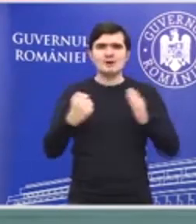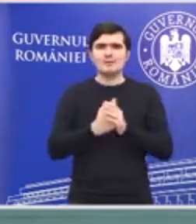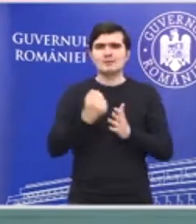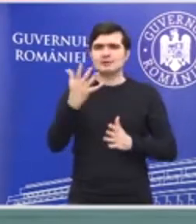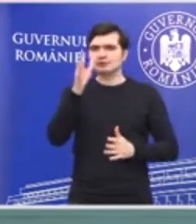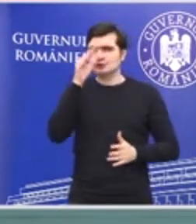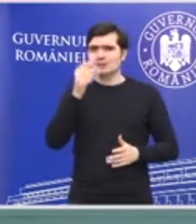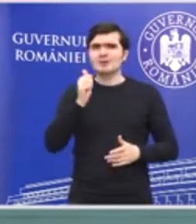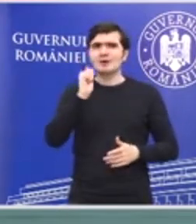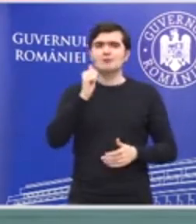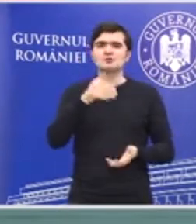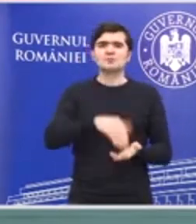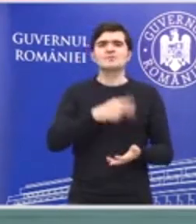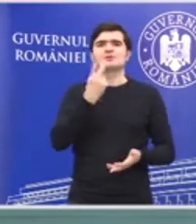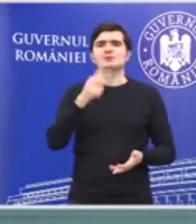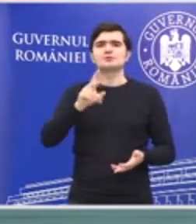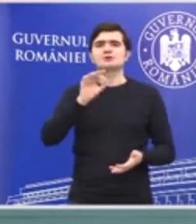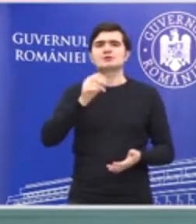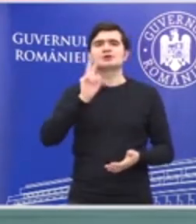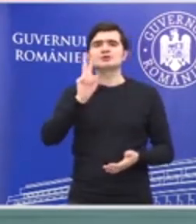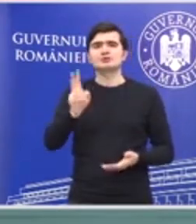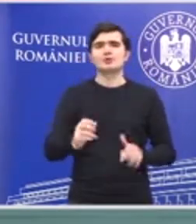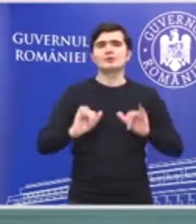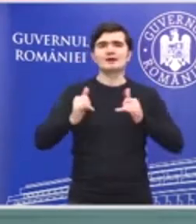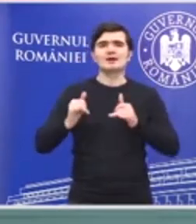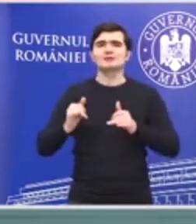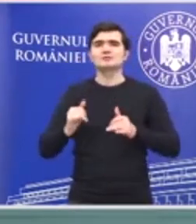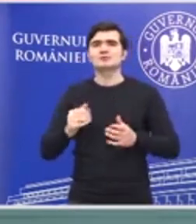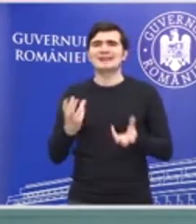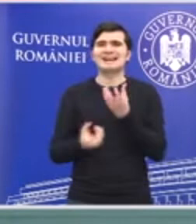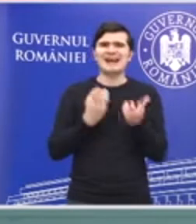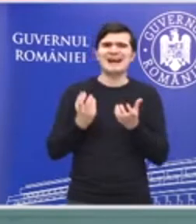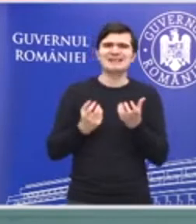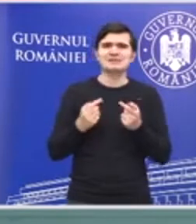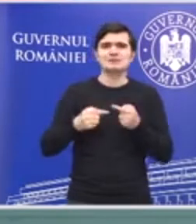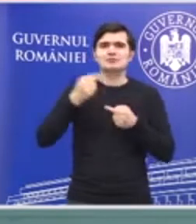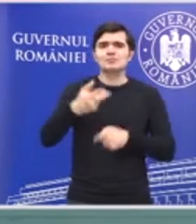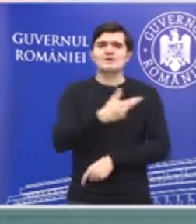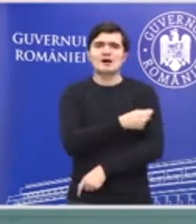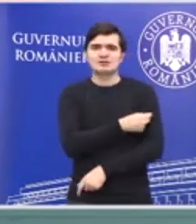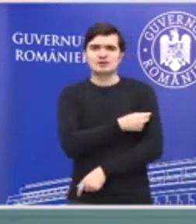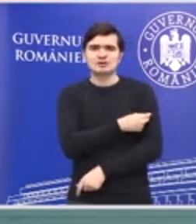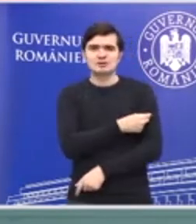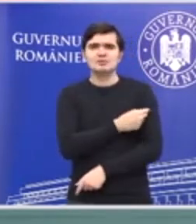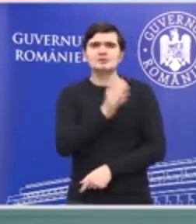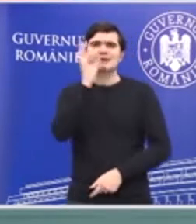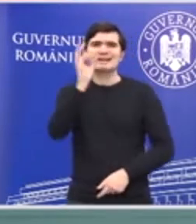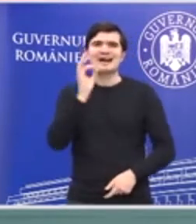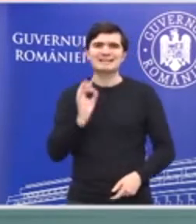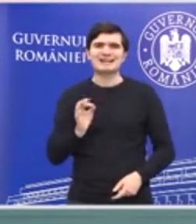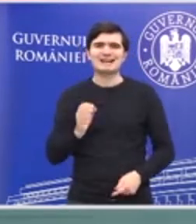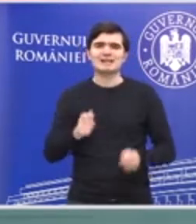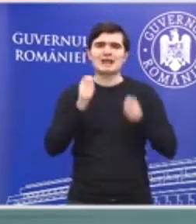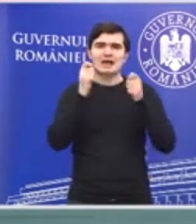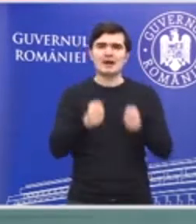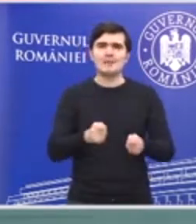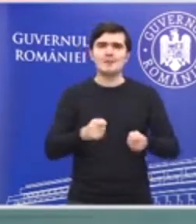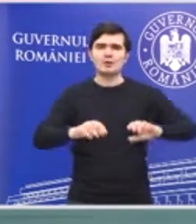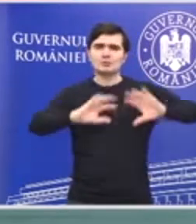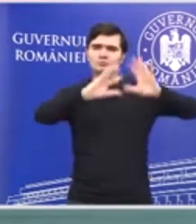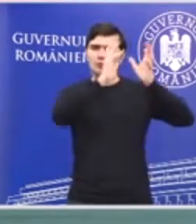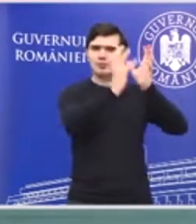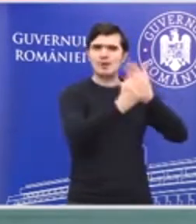raportate 11.252 cazuri de RAPI, reacții adverse post-vaccinale indezirabile, cu o rată de raportare globală